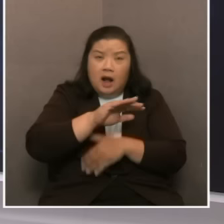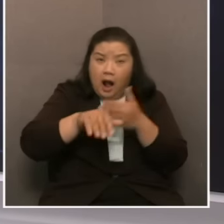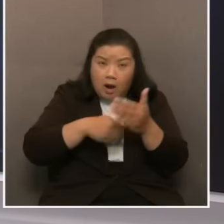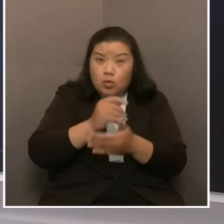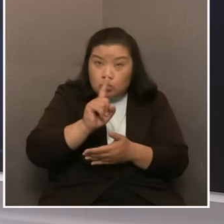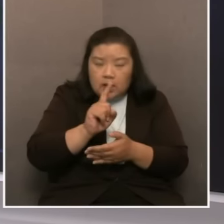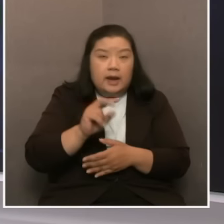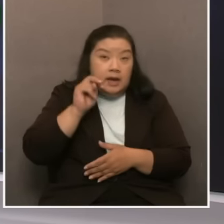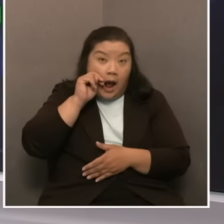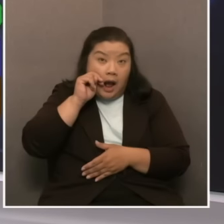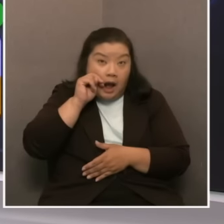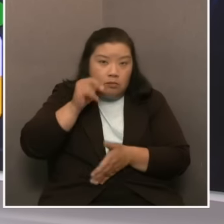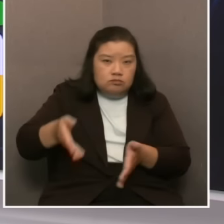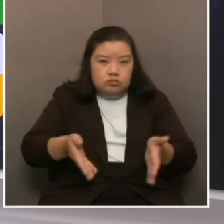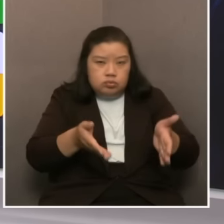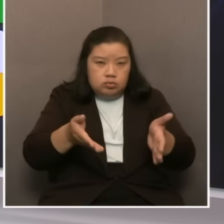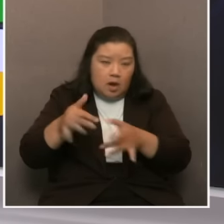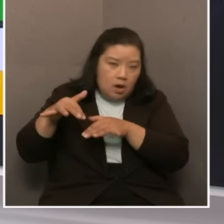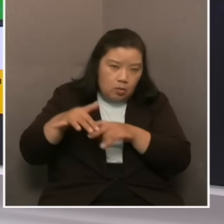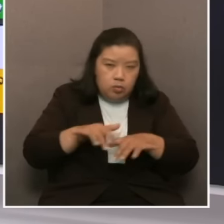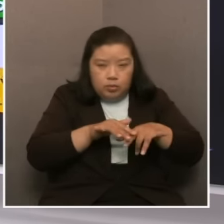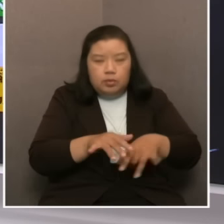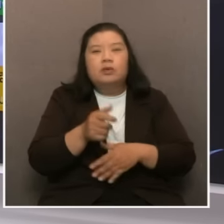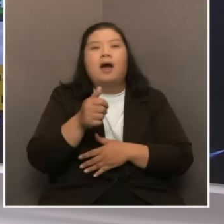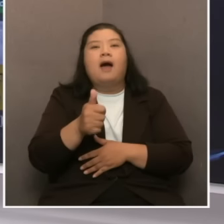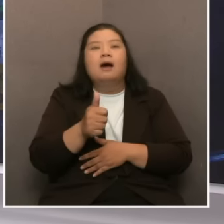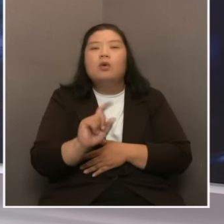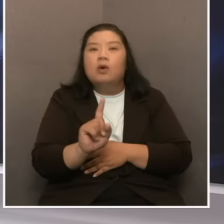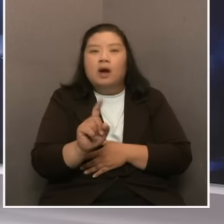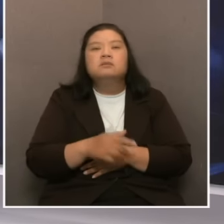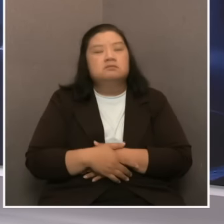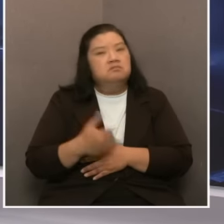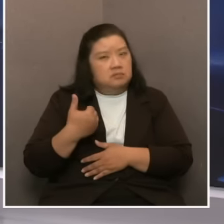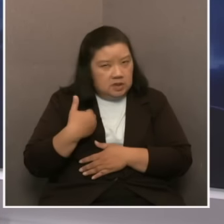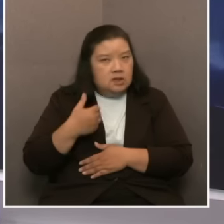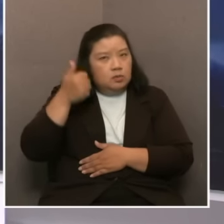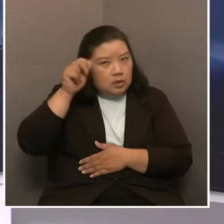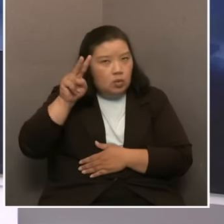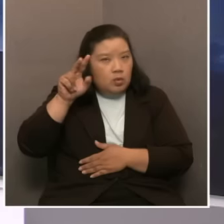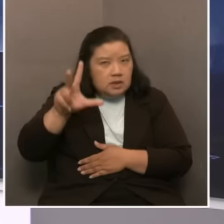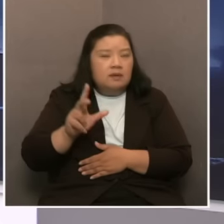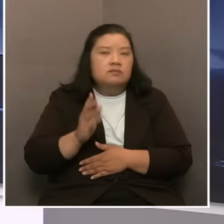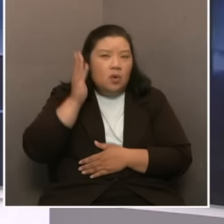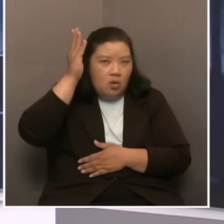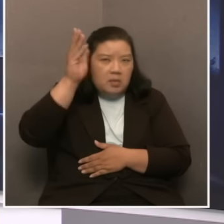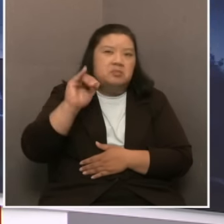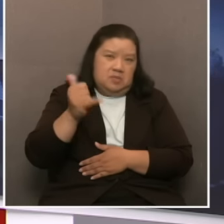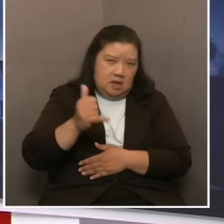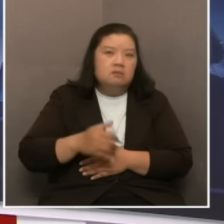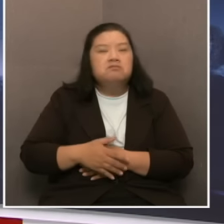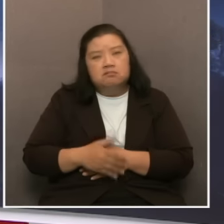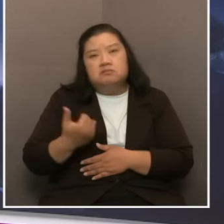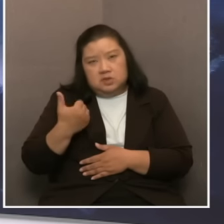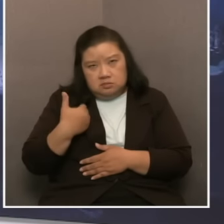รถในการรองรบน้ำของพื้นที่ต่าง ๆ ที่เราหยิบมาฝากเพราะว่าระยะเวลา 2-3ันข้างหน้านี้มีความเป็ไปได้ท